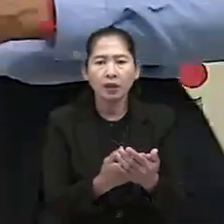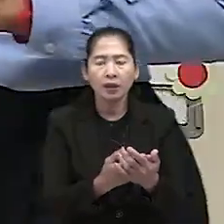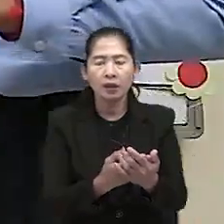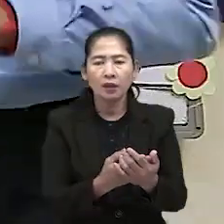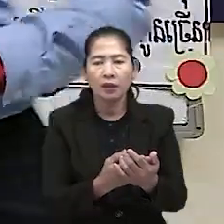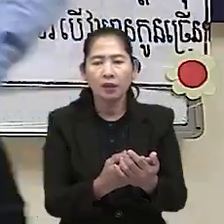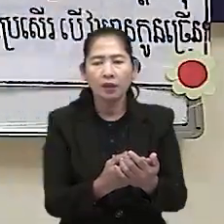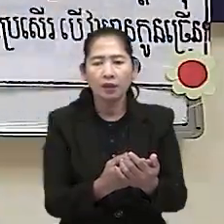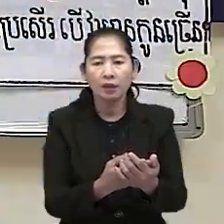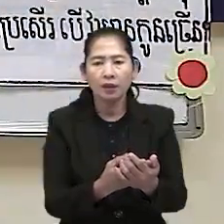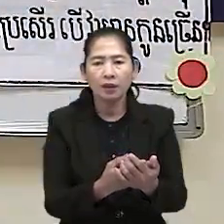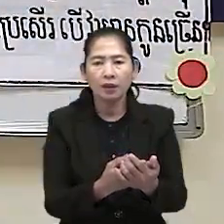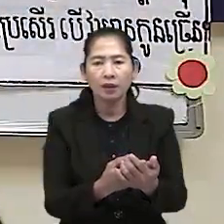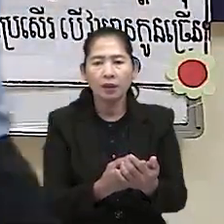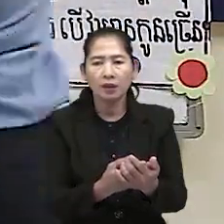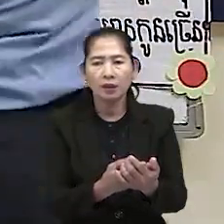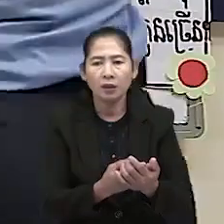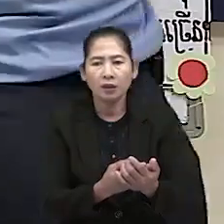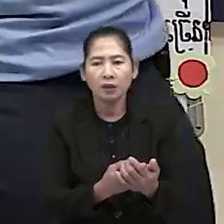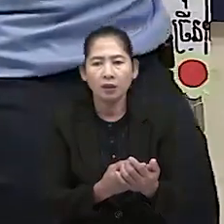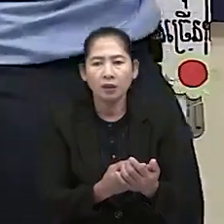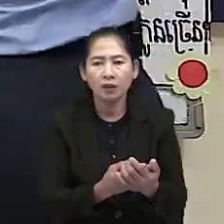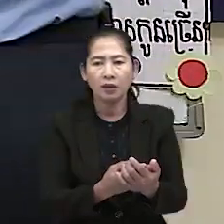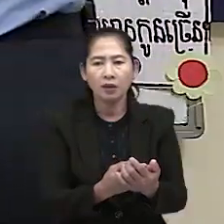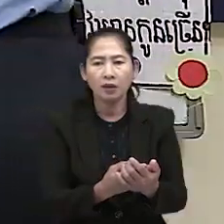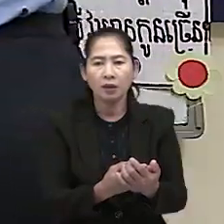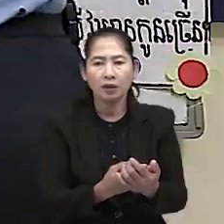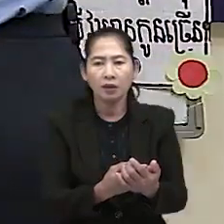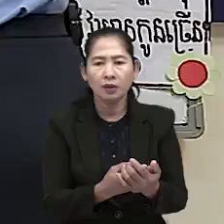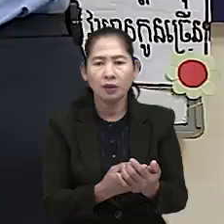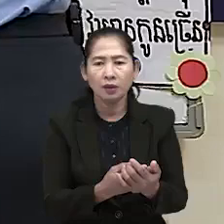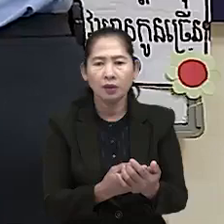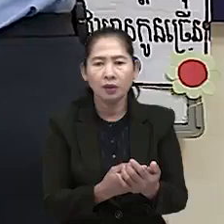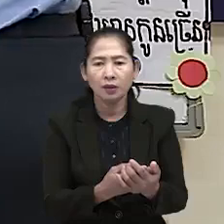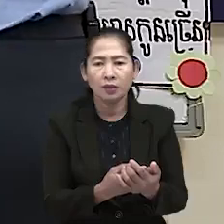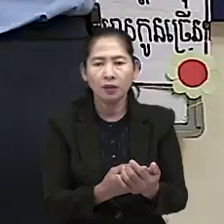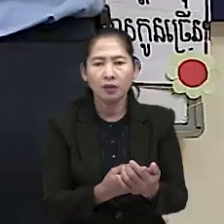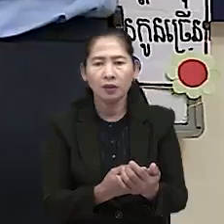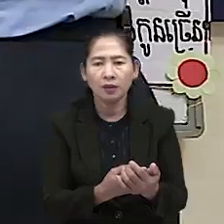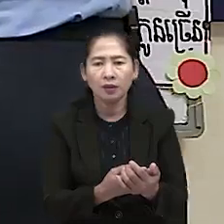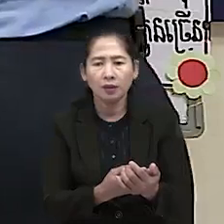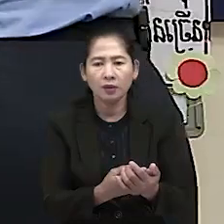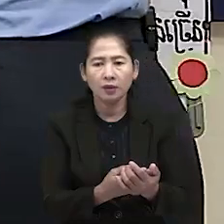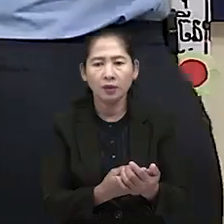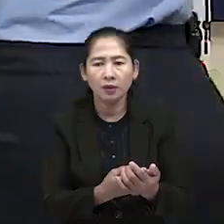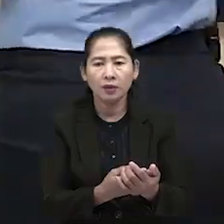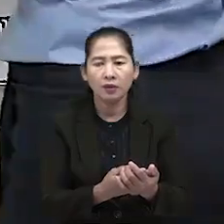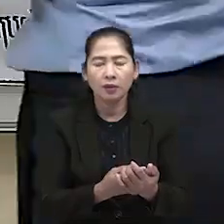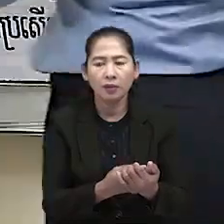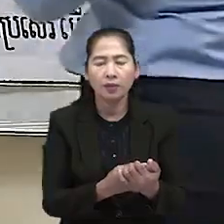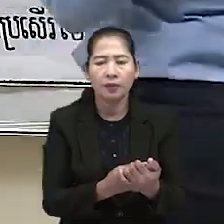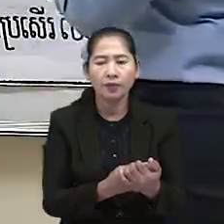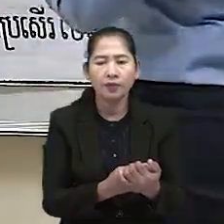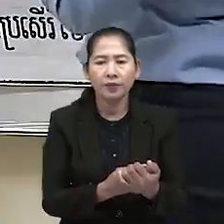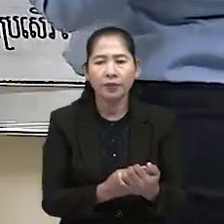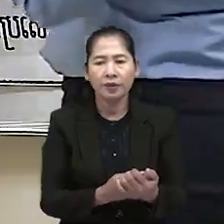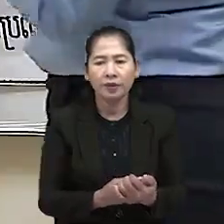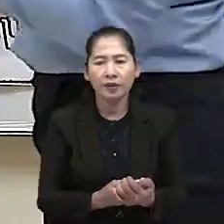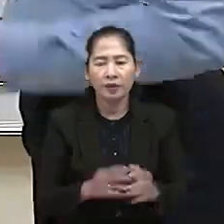ស្រអូស្រអូកូនមើលឃើញស្រអូអត់កូនចា ម្ដង